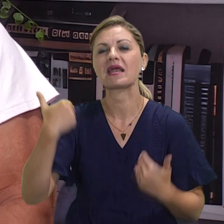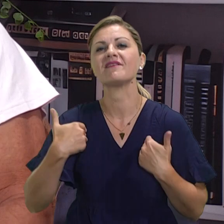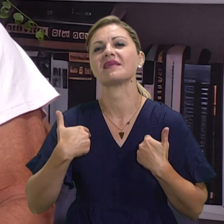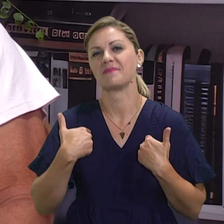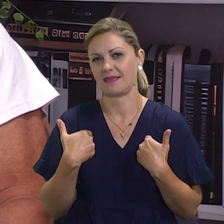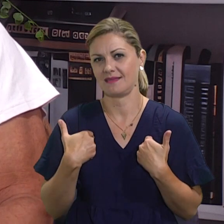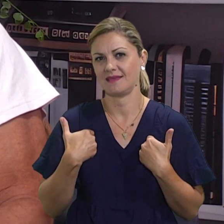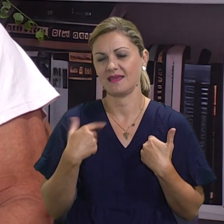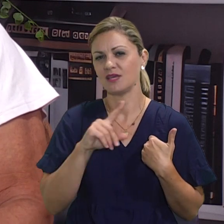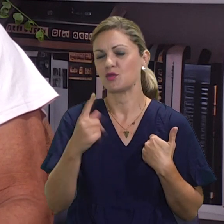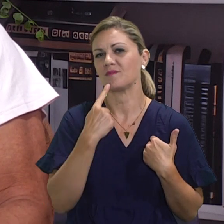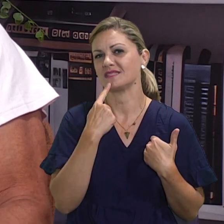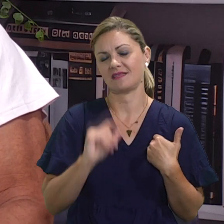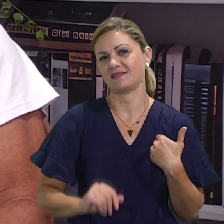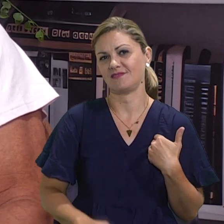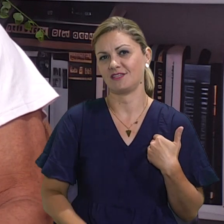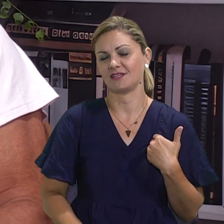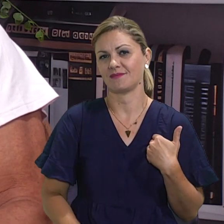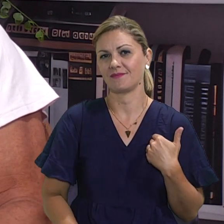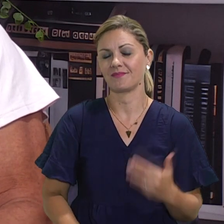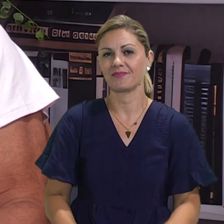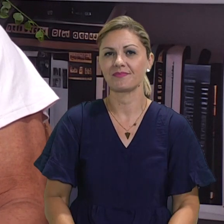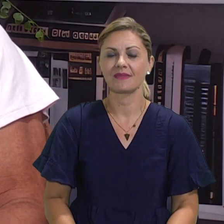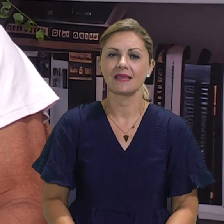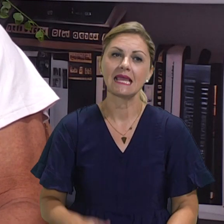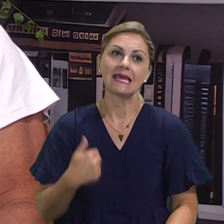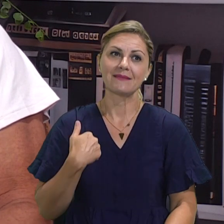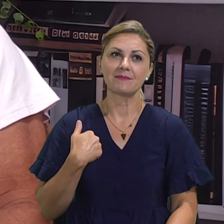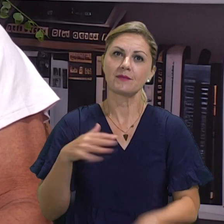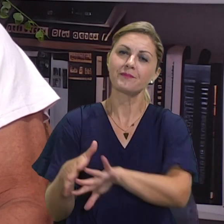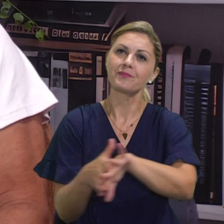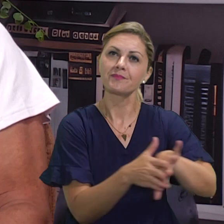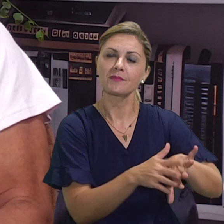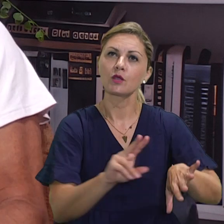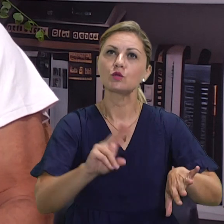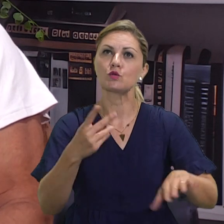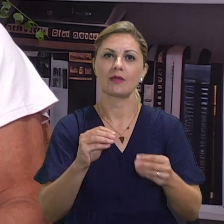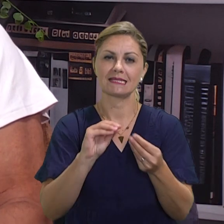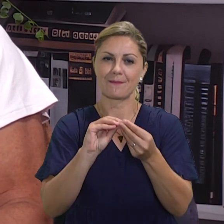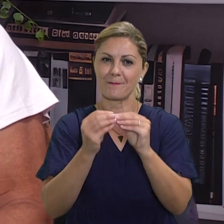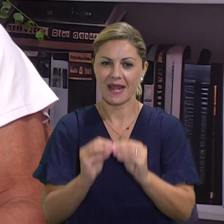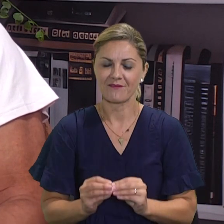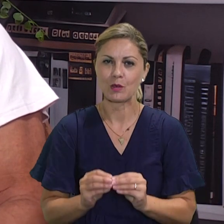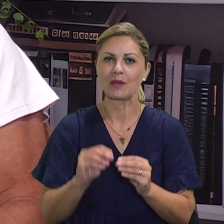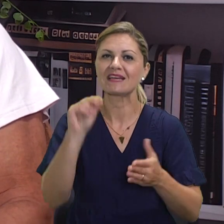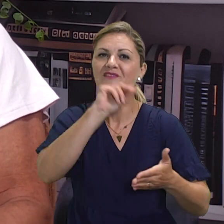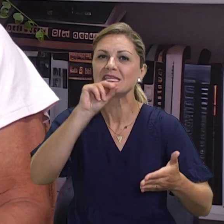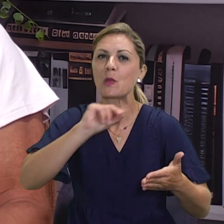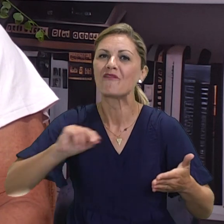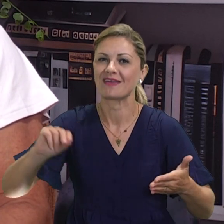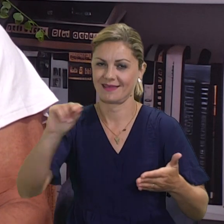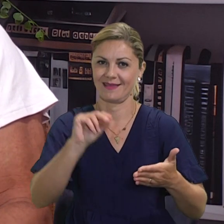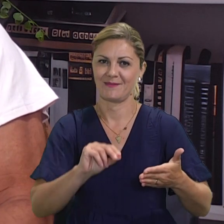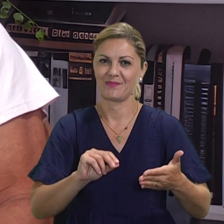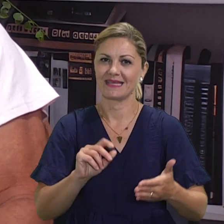pomoći. Ima ovih par anegdota kad su me iz ovih pub kvizova zvali, je li to, kako to ide. A kad smo već spomenuli